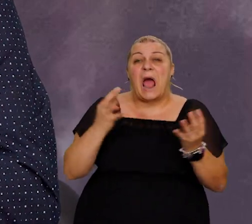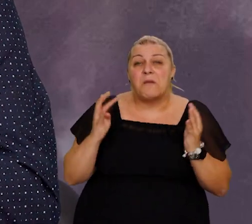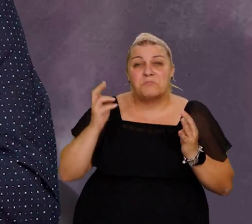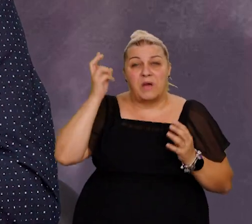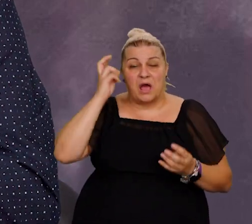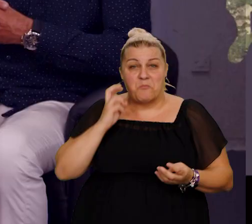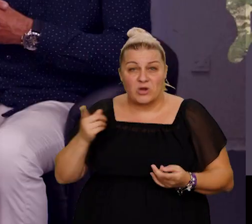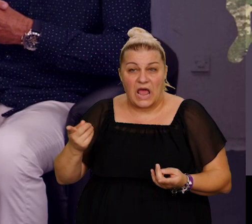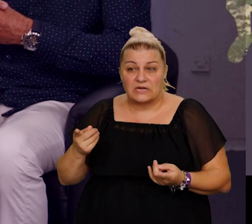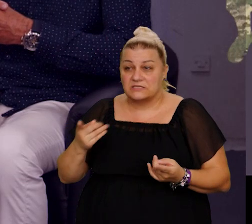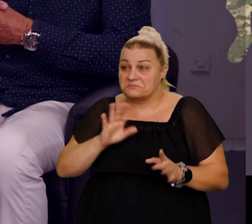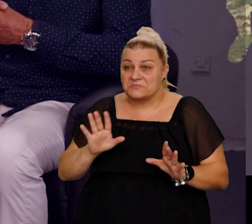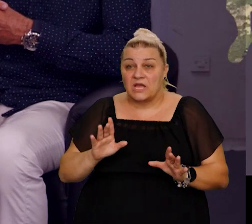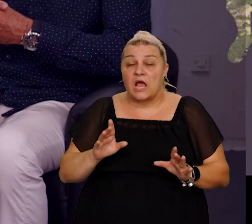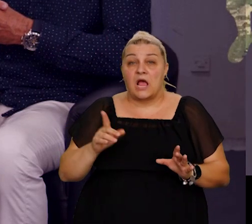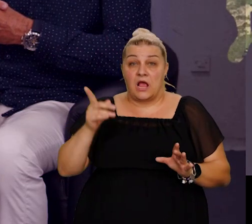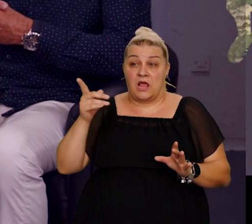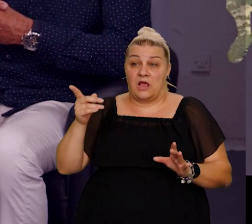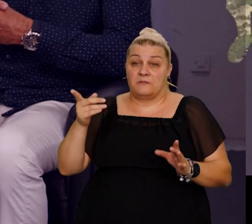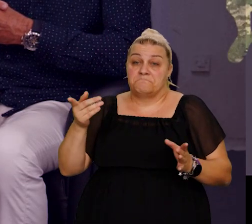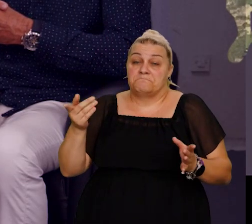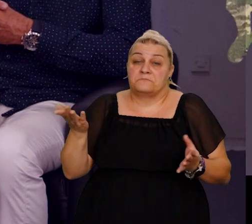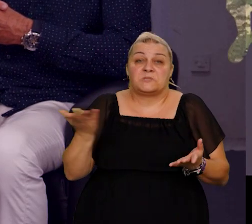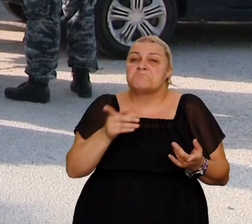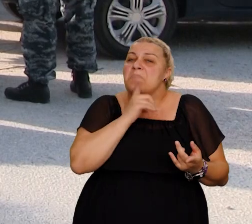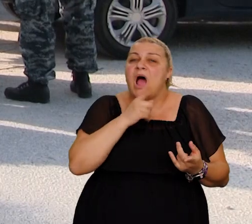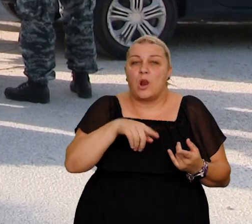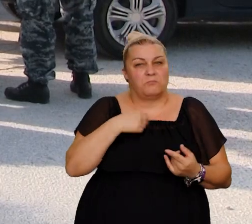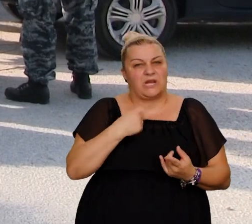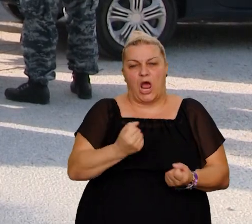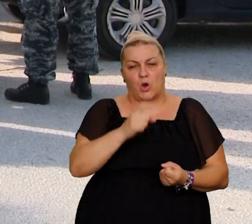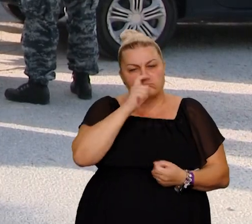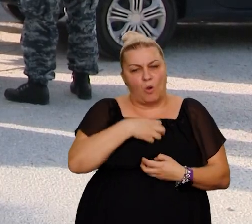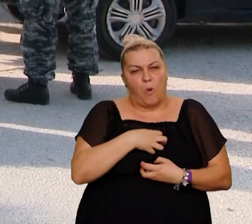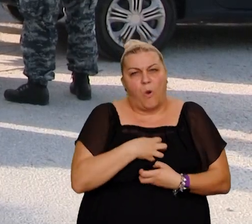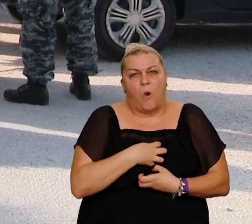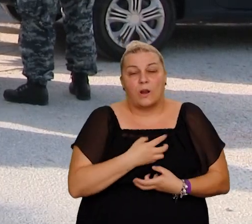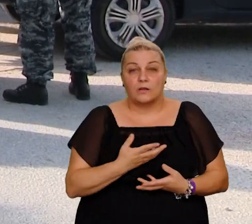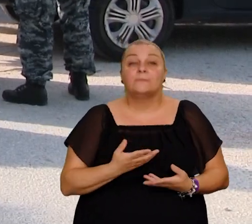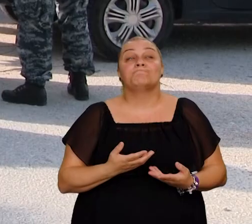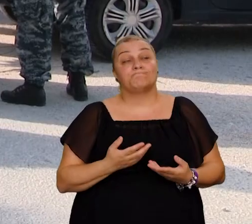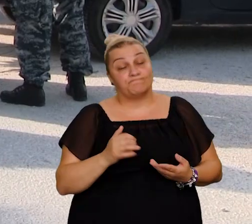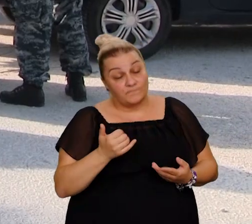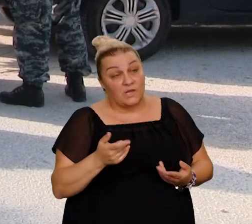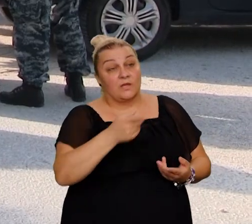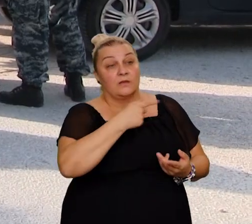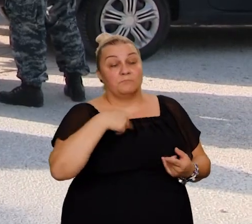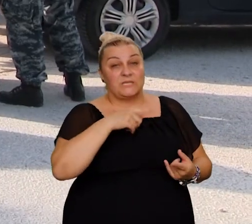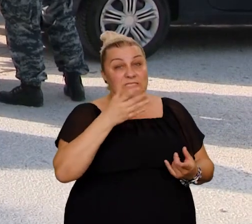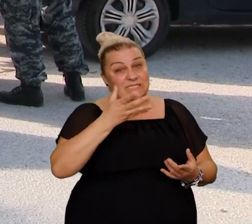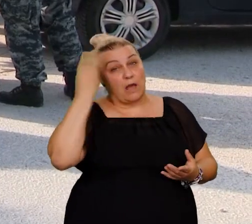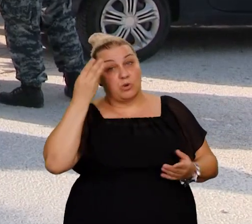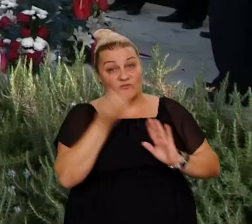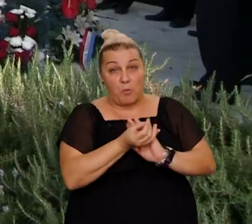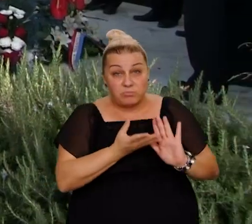Strašno me to boli. Mi brzo zaboravljamo. Ili se ima nešto drugo, ili se ne